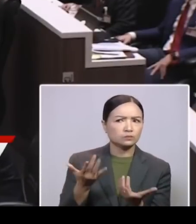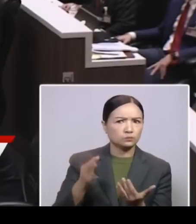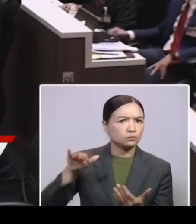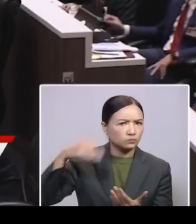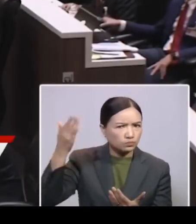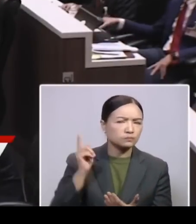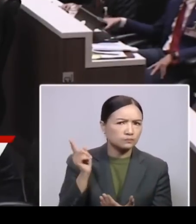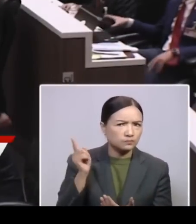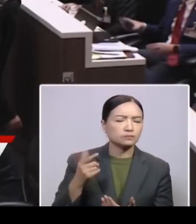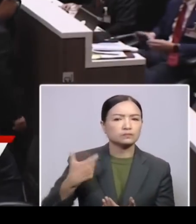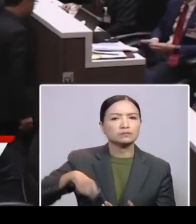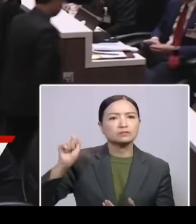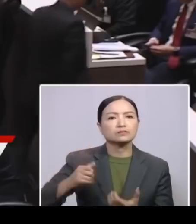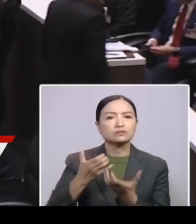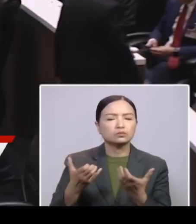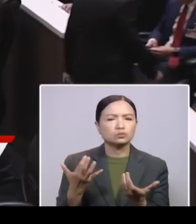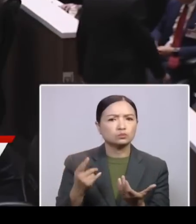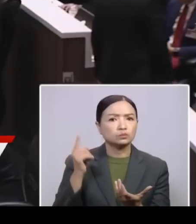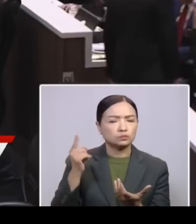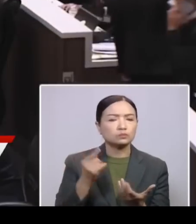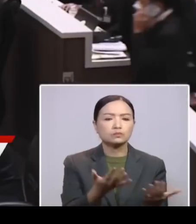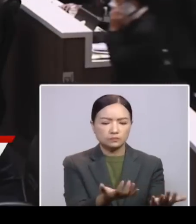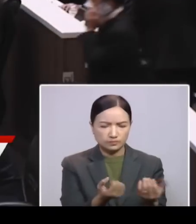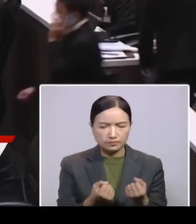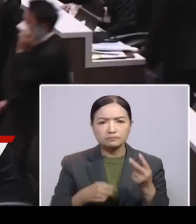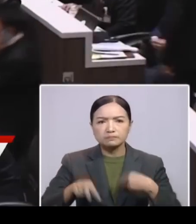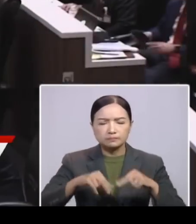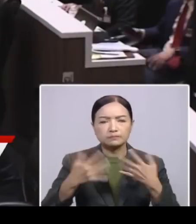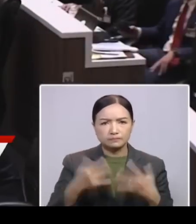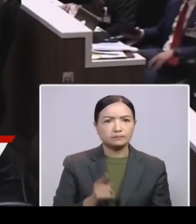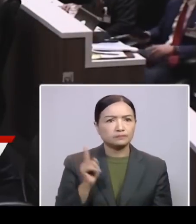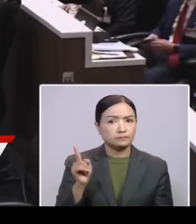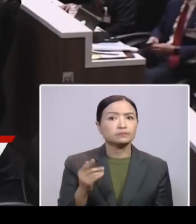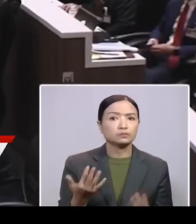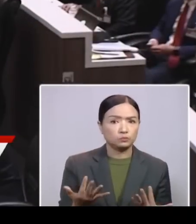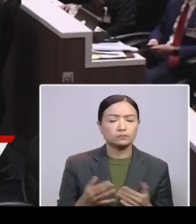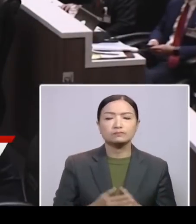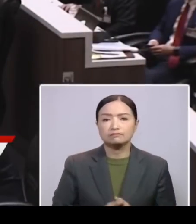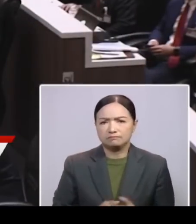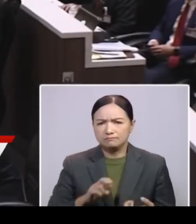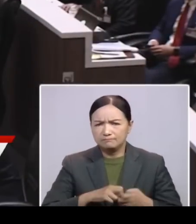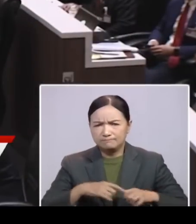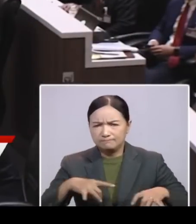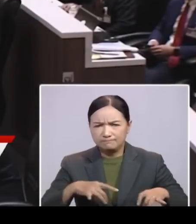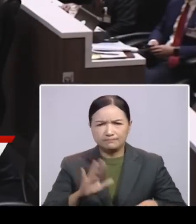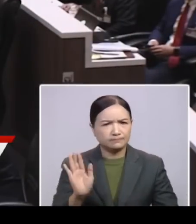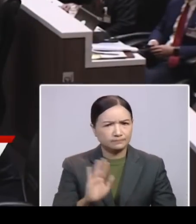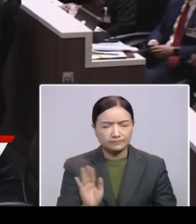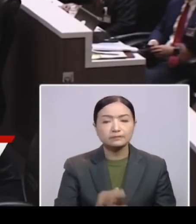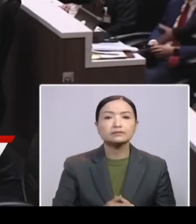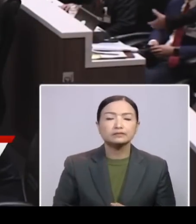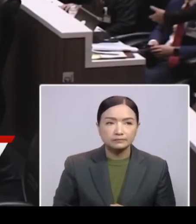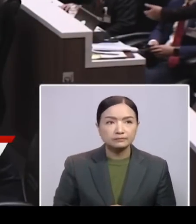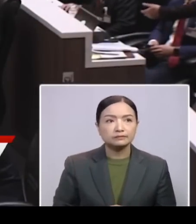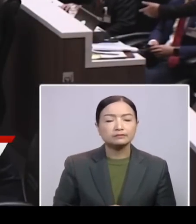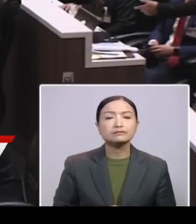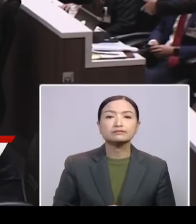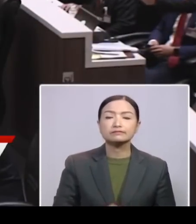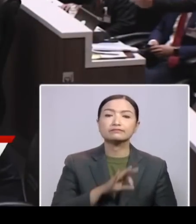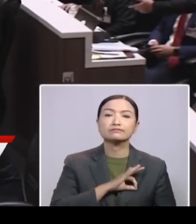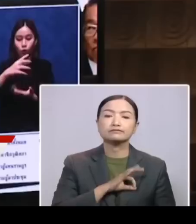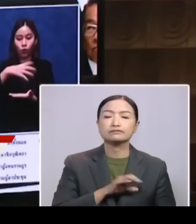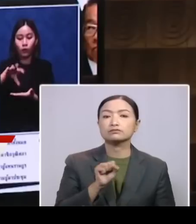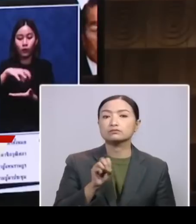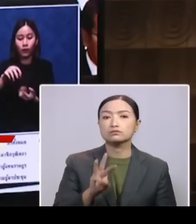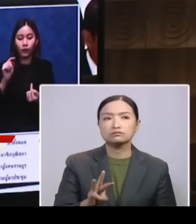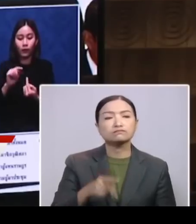ค่ะเพราะศาลรัฐธรรมนูญนั้นได้รับเรื่องนี้เอาไว้พิจารณาแล้วเพื่อไม่ให้เกิดข้อขัดแย้งค่ะขณะที่นายสมชายแสวงการสมาชิกวุฒิ